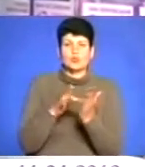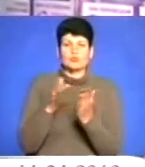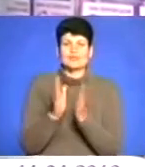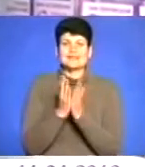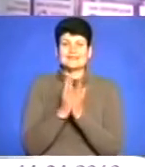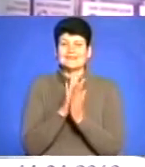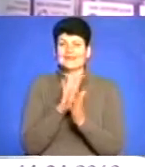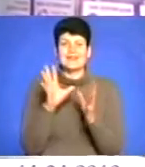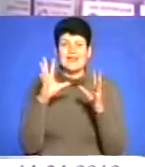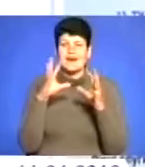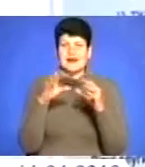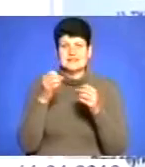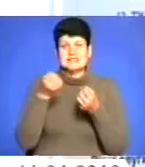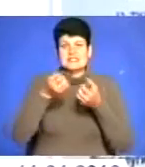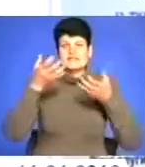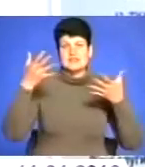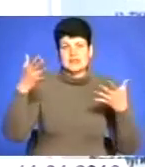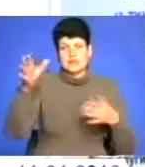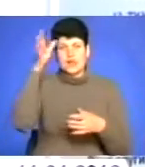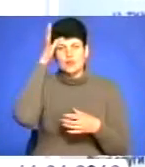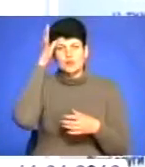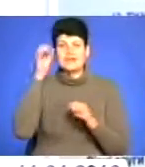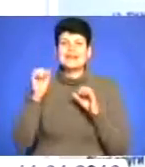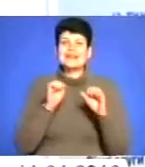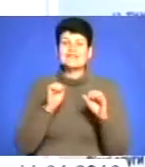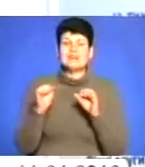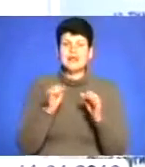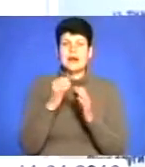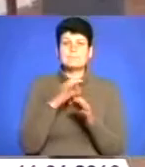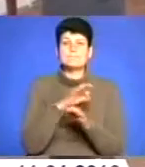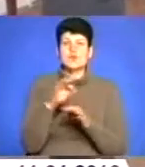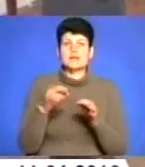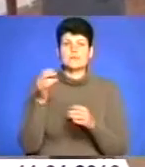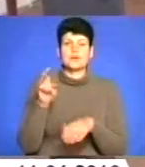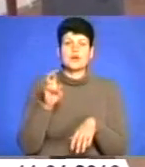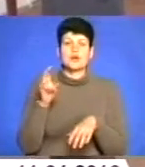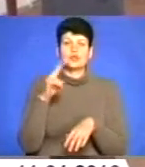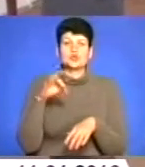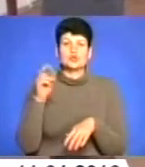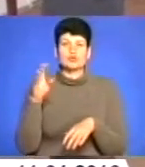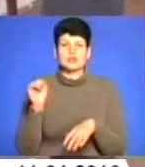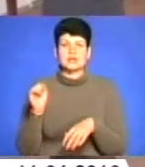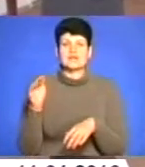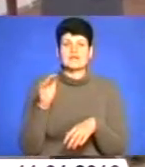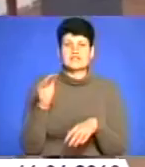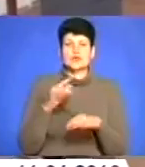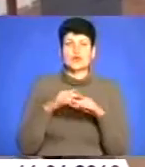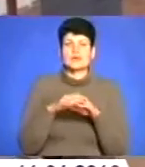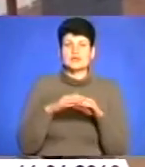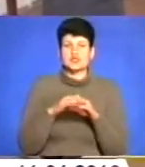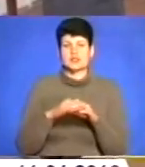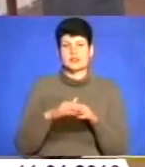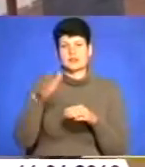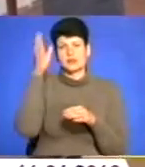не гасне світ науки», керівника проекту, члена Ради меморіалу, доктора фізико-математичних наук, професора